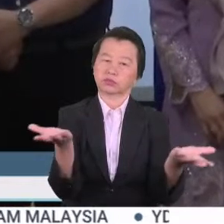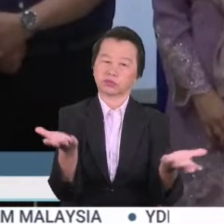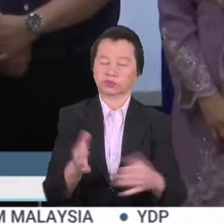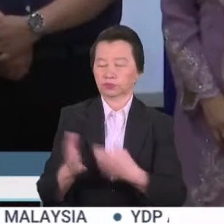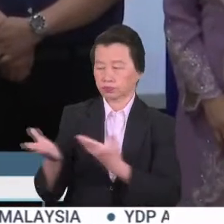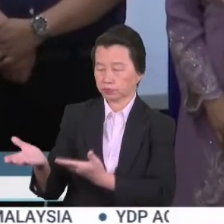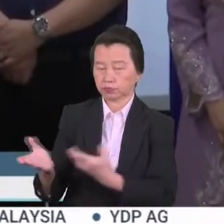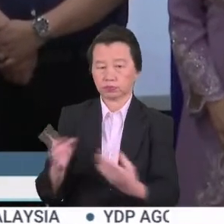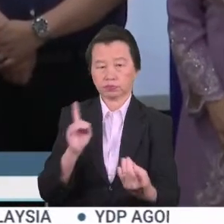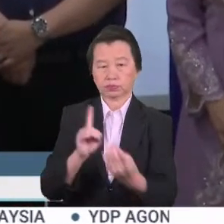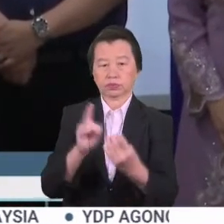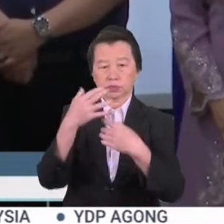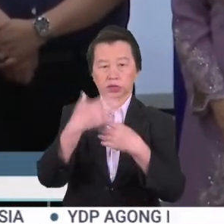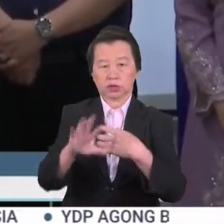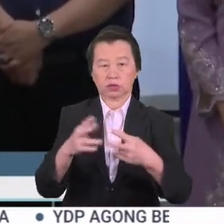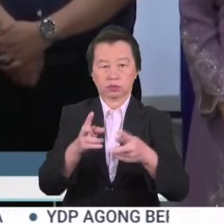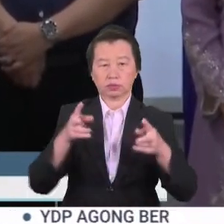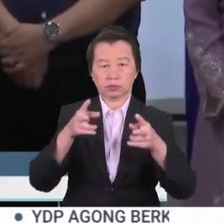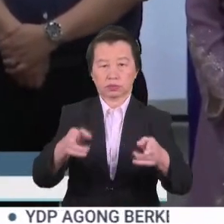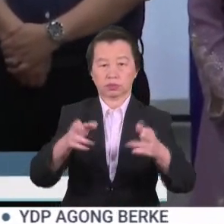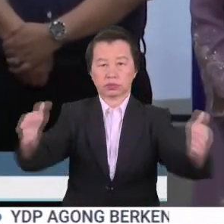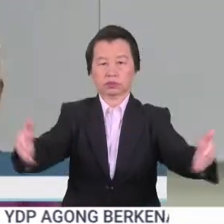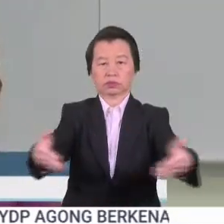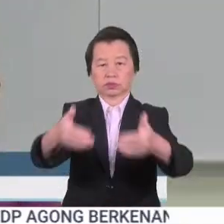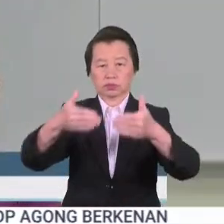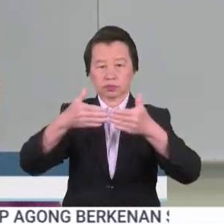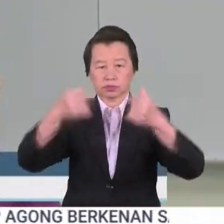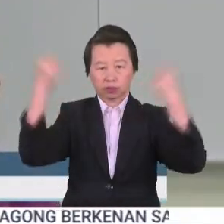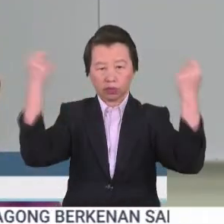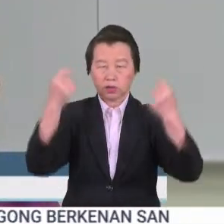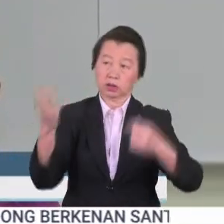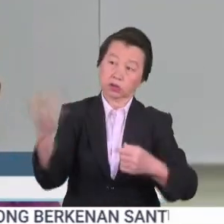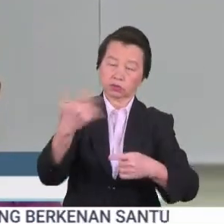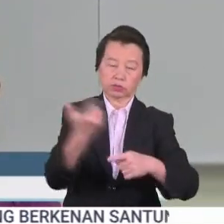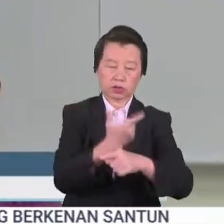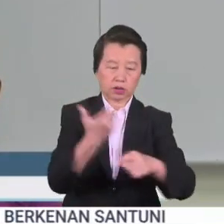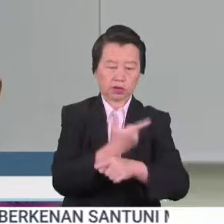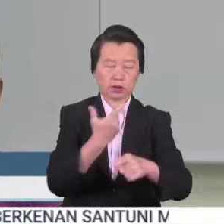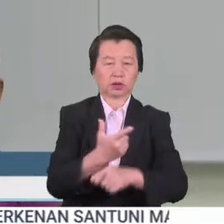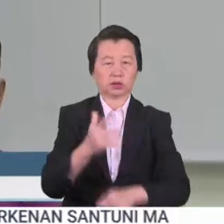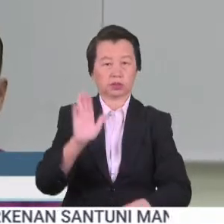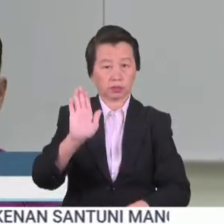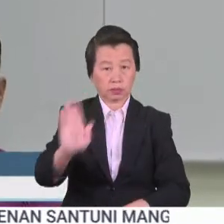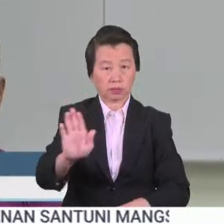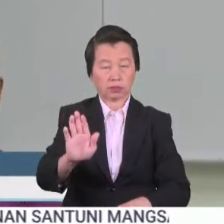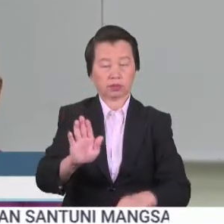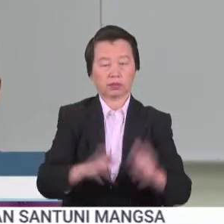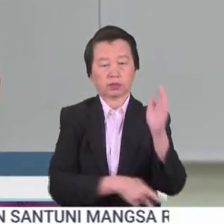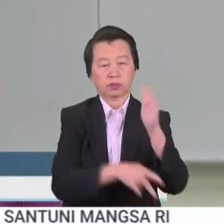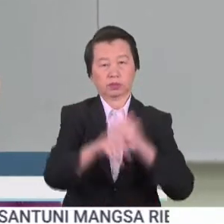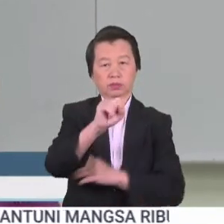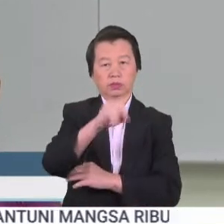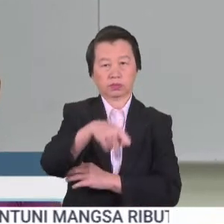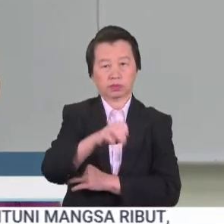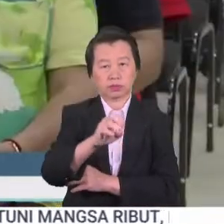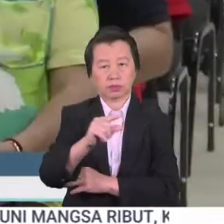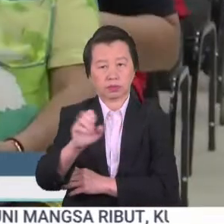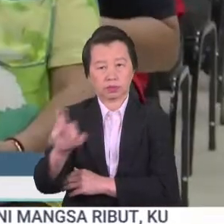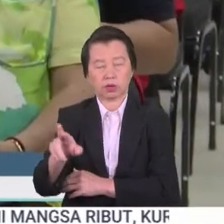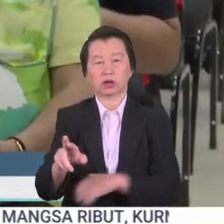beliau ditemi pemberita selepas merasmikan penutupan karnival Jom latih Madani peringkat parlimen sepanggar